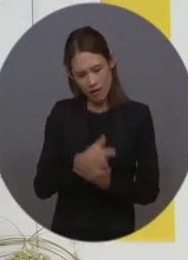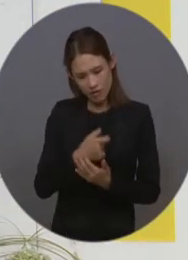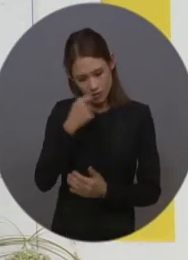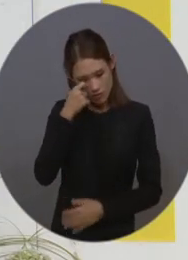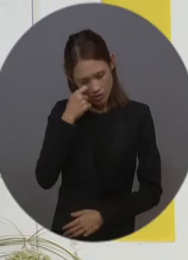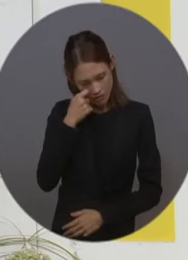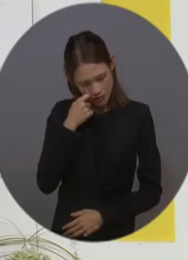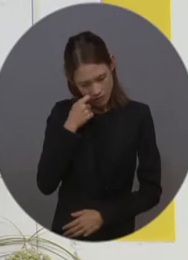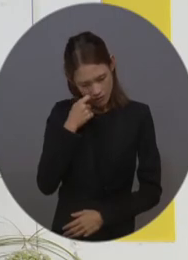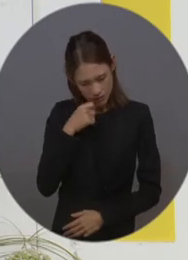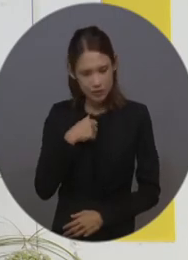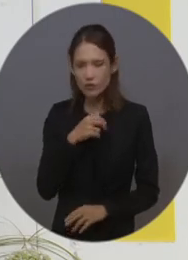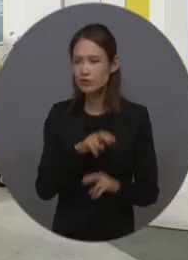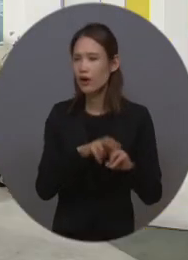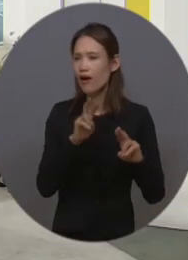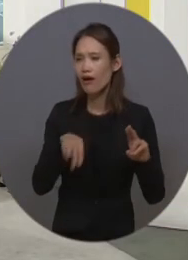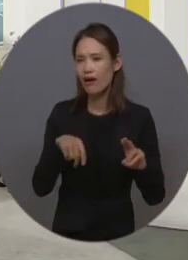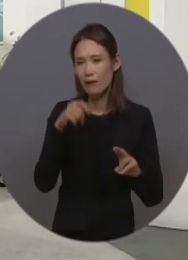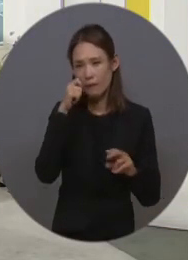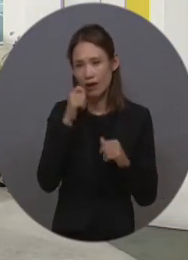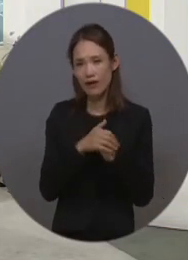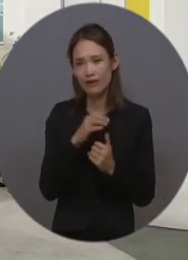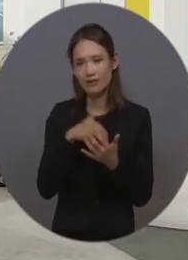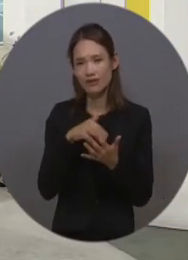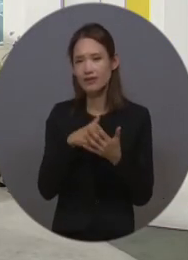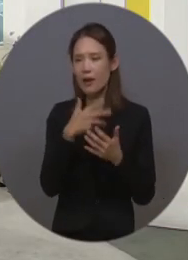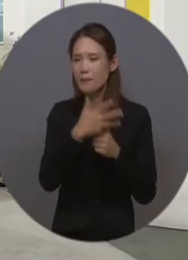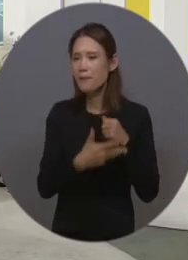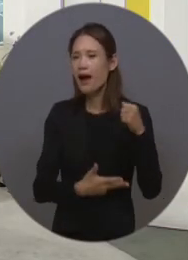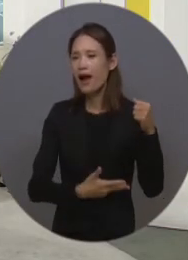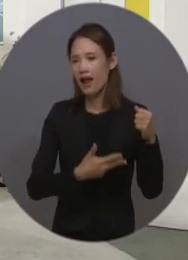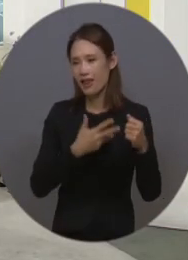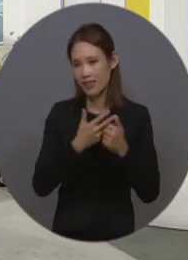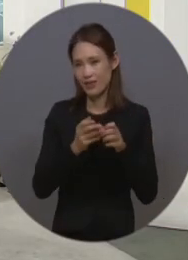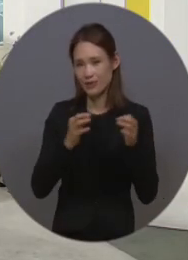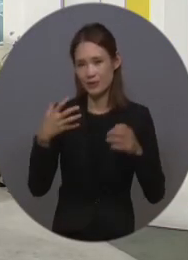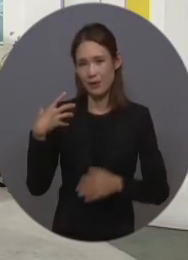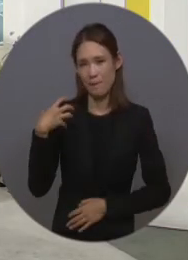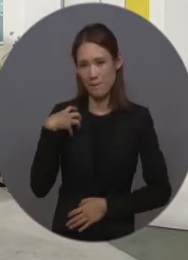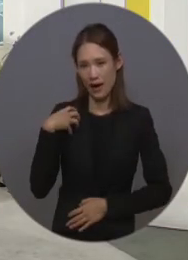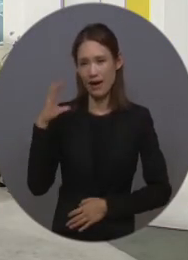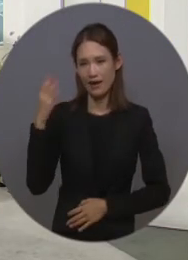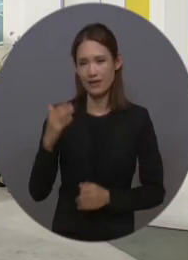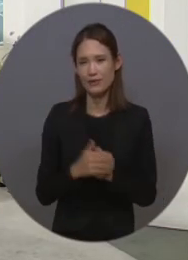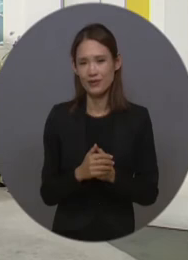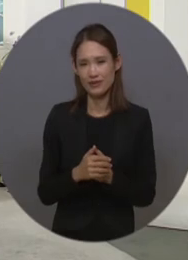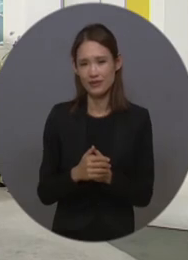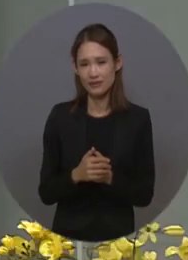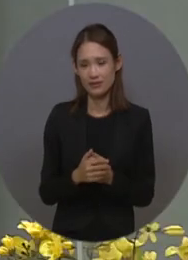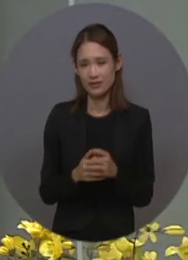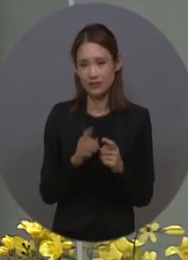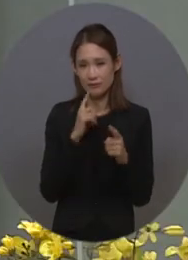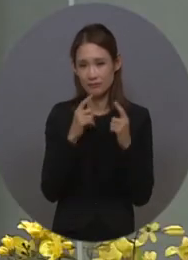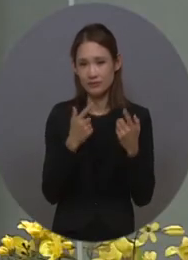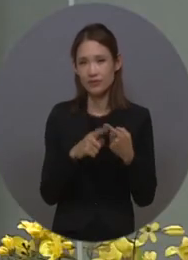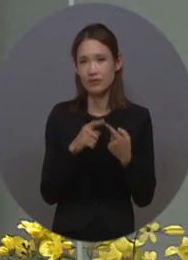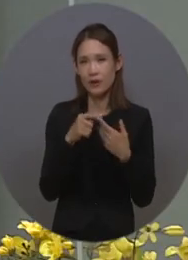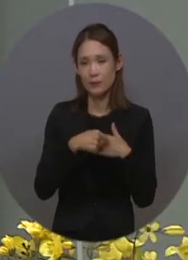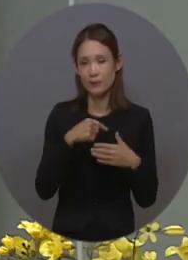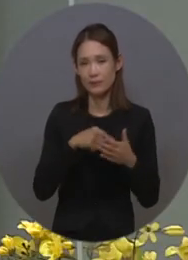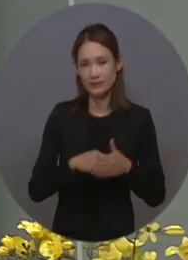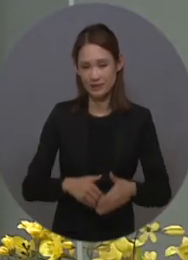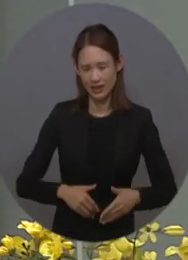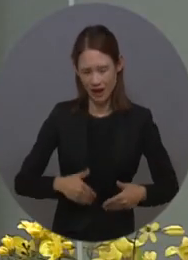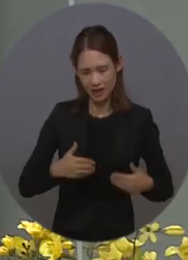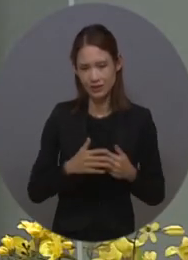그래서 그걸 관둘 수가 없는 거예요. 그래서 8년 동안 하게 된 겁니다. 근데 또 아까 말씀하신 것처럼 그만큼 마음도